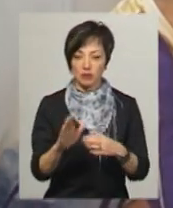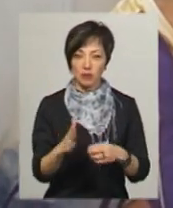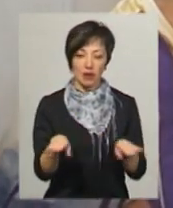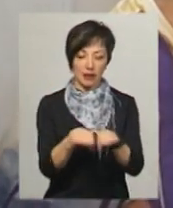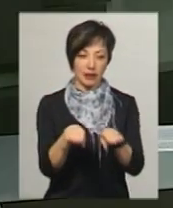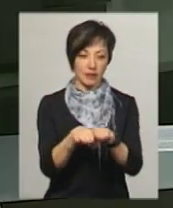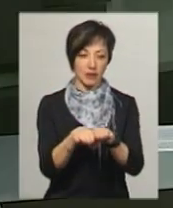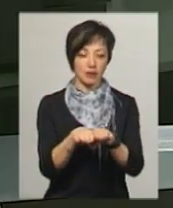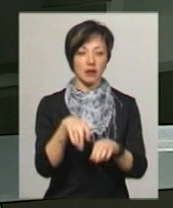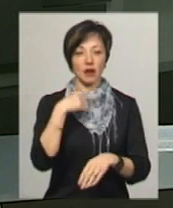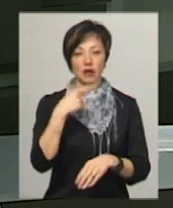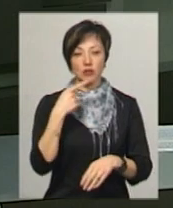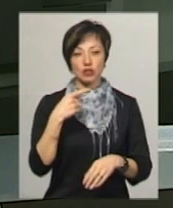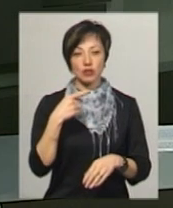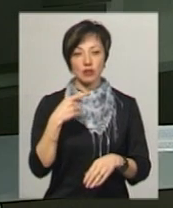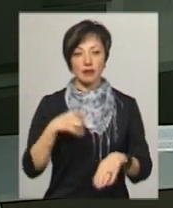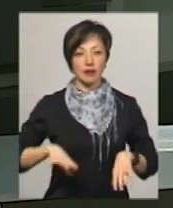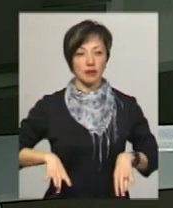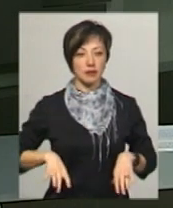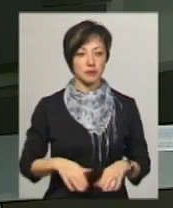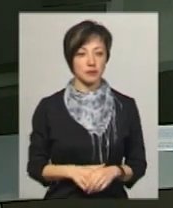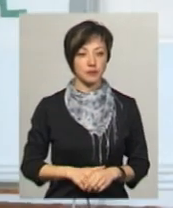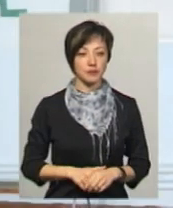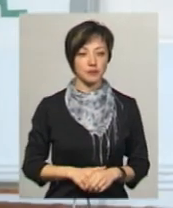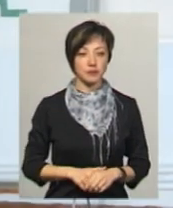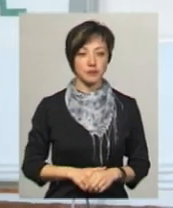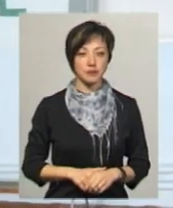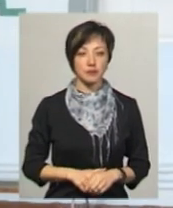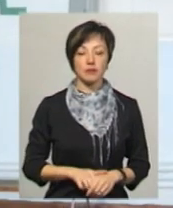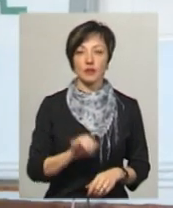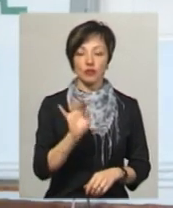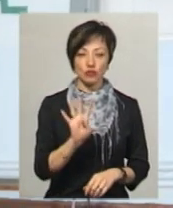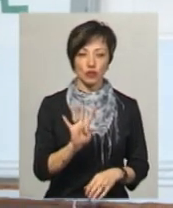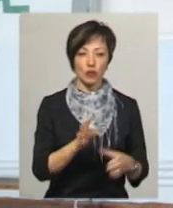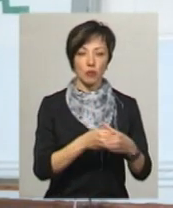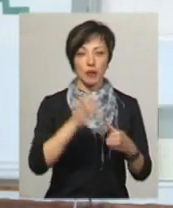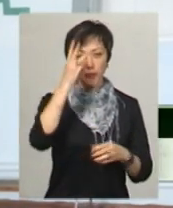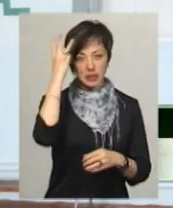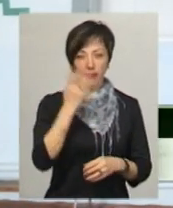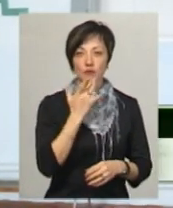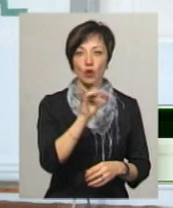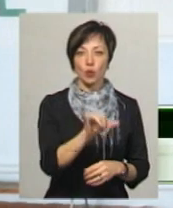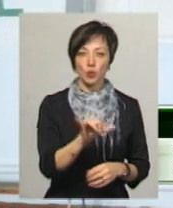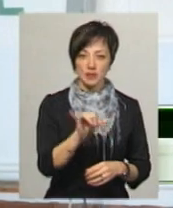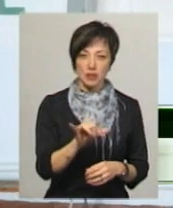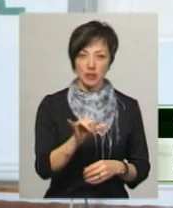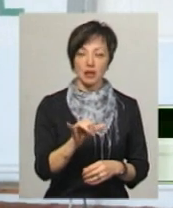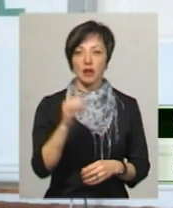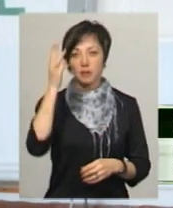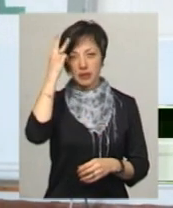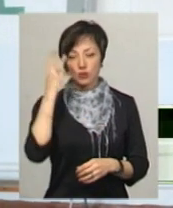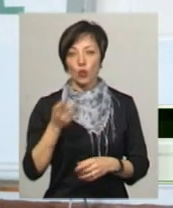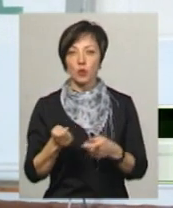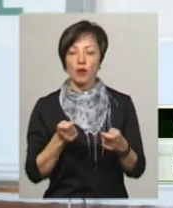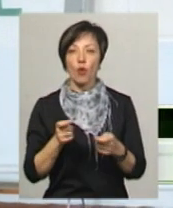майже на рівних, каже Сергій Лозінський. Чотири команди – це Хмельницький національний університет, Хмельницький університет